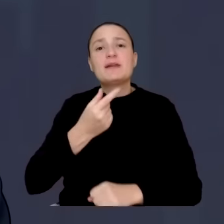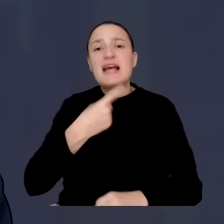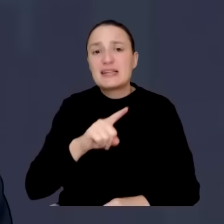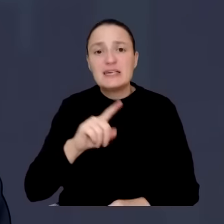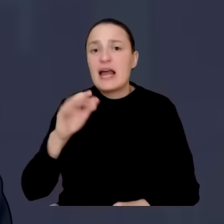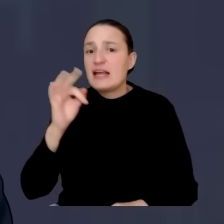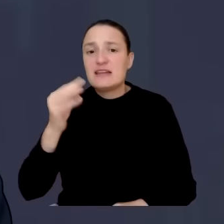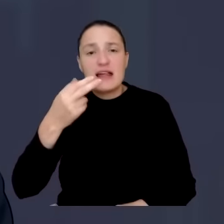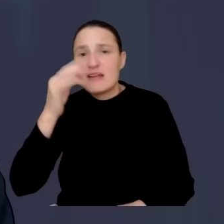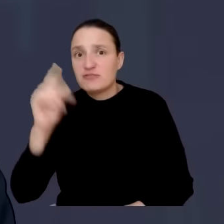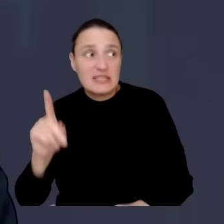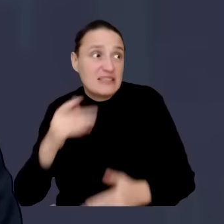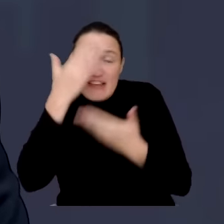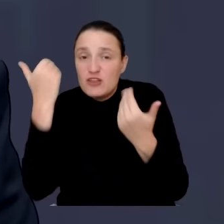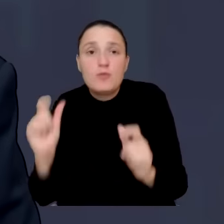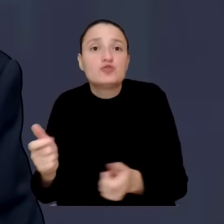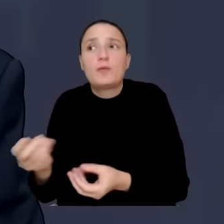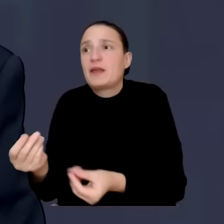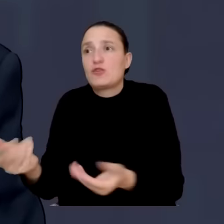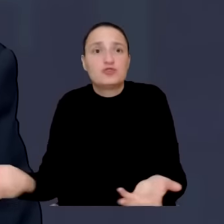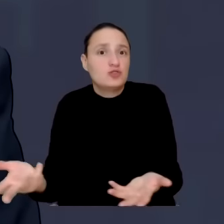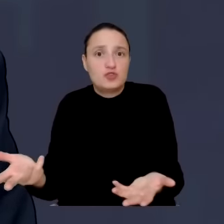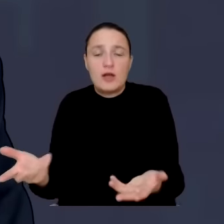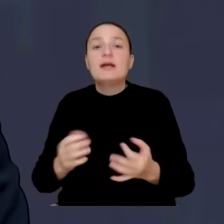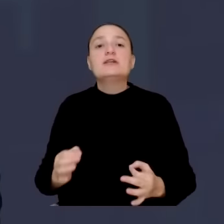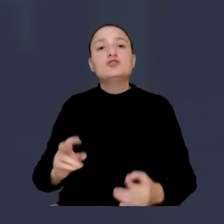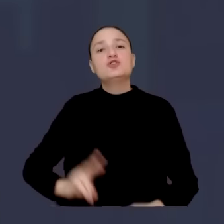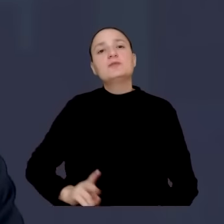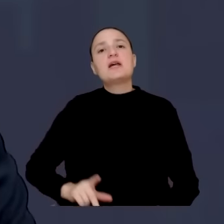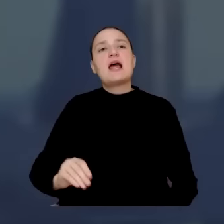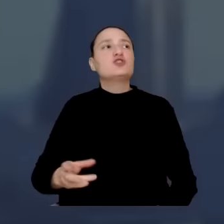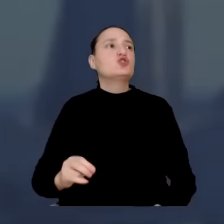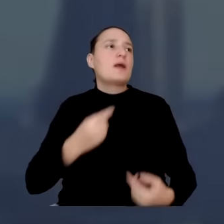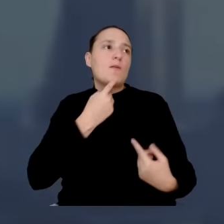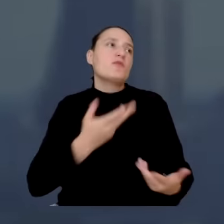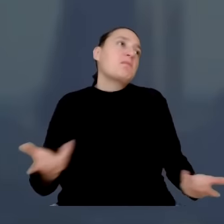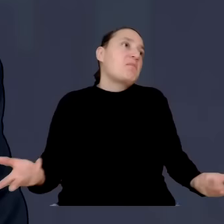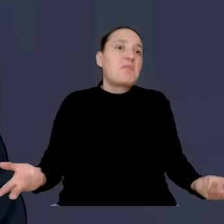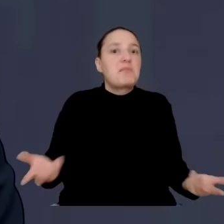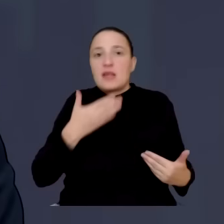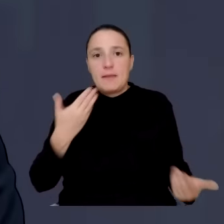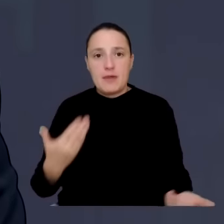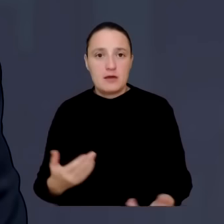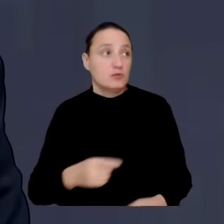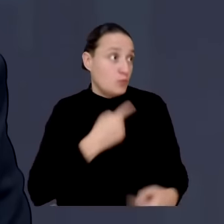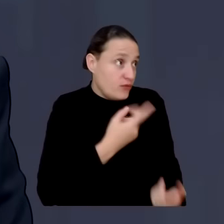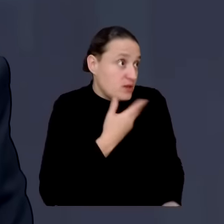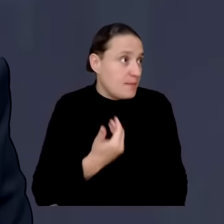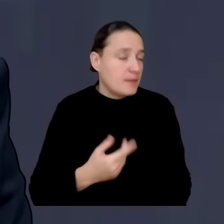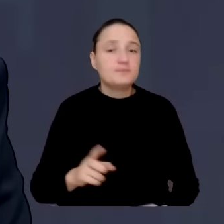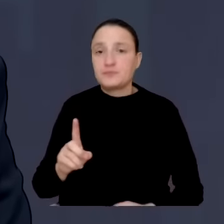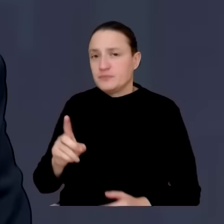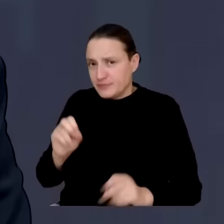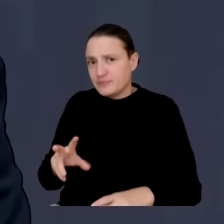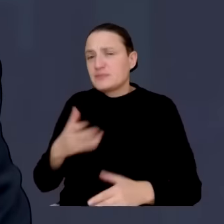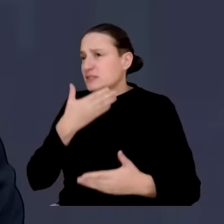wiadomo co się z tymi pieniędzmi stało dzisiaj pani piel leszczyna rozkłada rce nie ma na podstawowe nie ma dokładnie tak nie ma na podstawowe